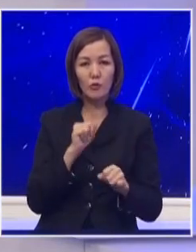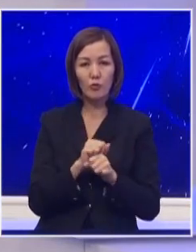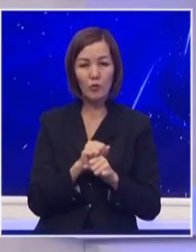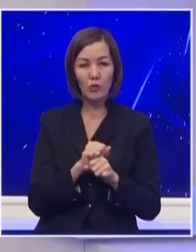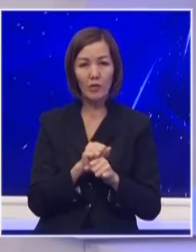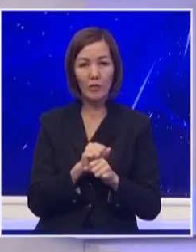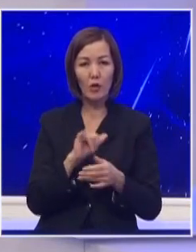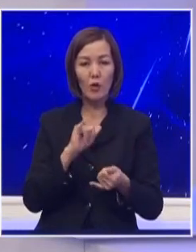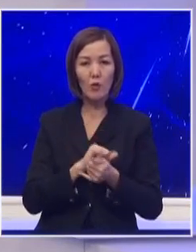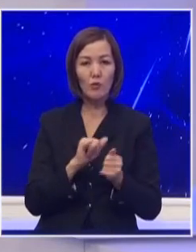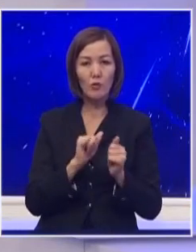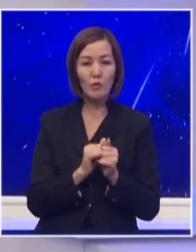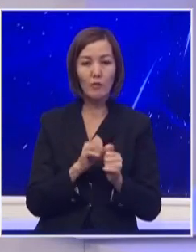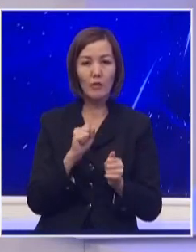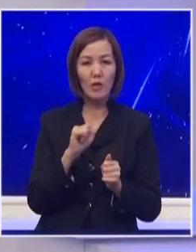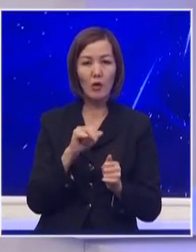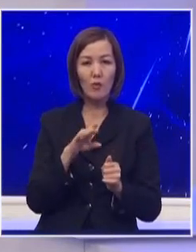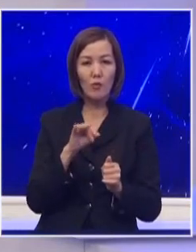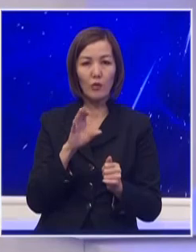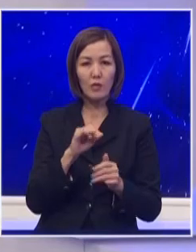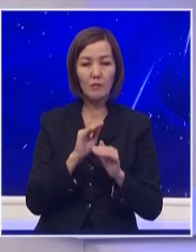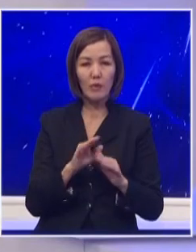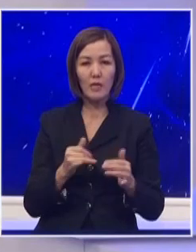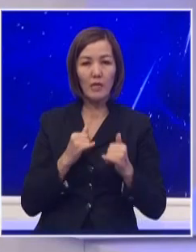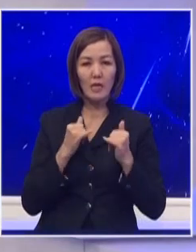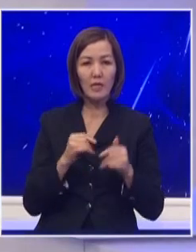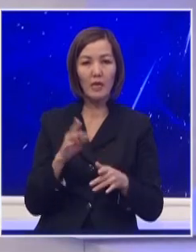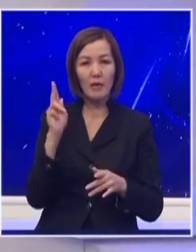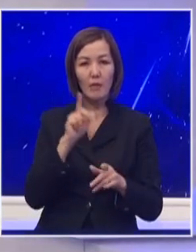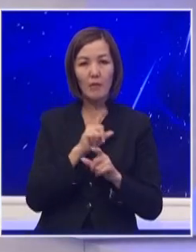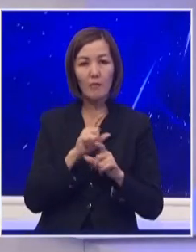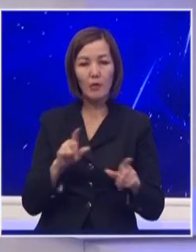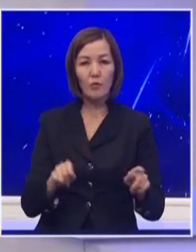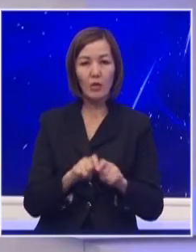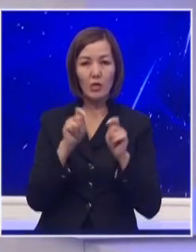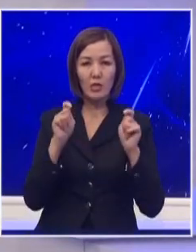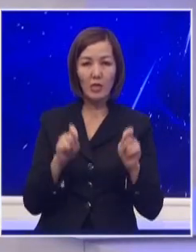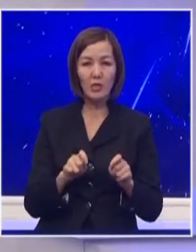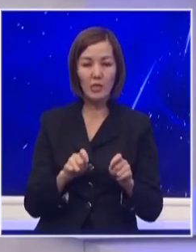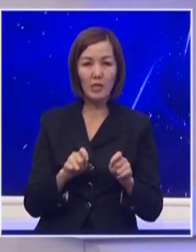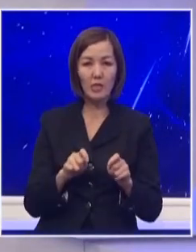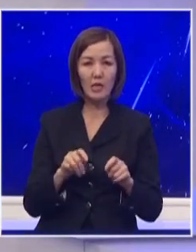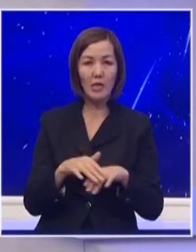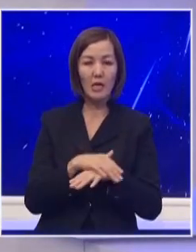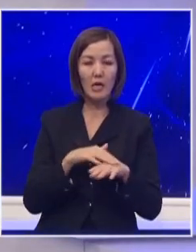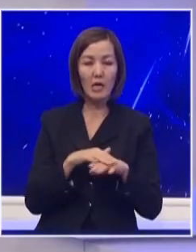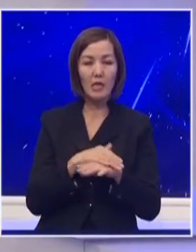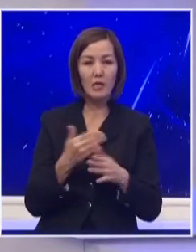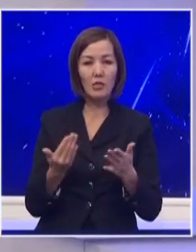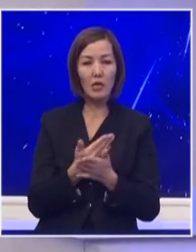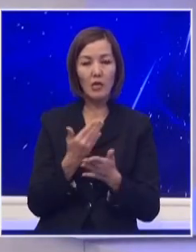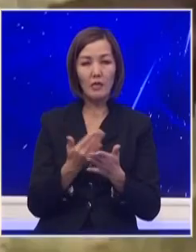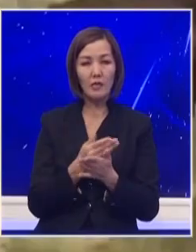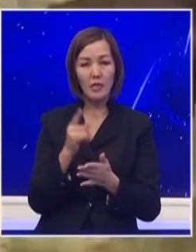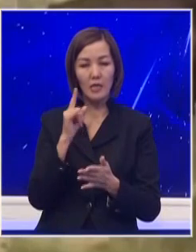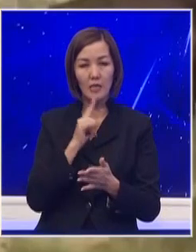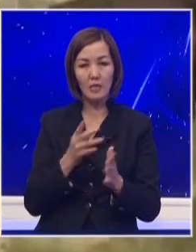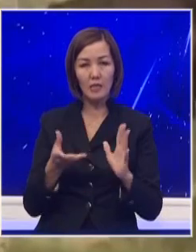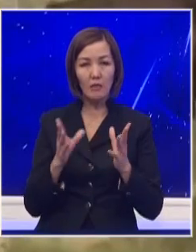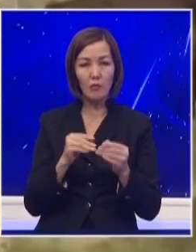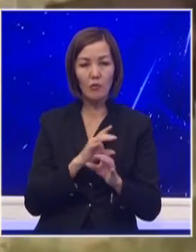өспей қалған. Айта кетейік, штатта мұндай құрғақ 3 жыл қатарынан болып отыр. Иранда билікке қарсы наразылыққа оқушы қыздар қосыла